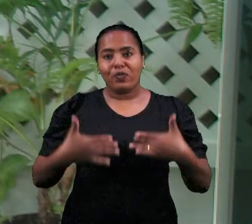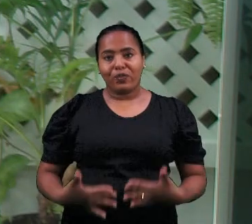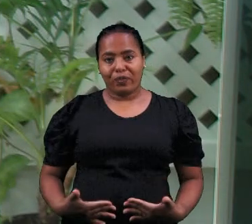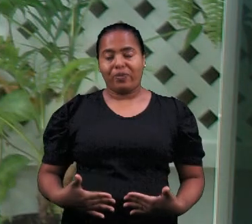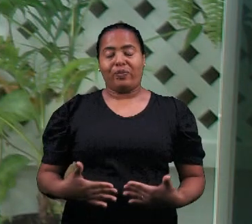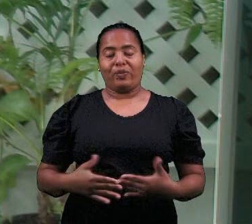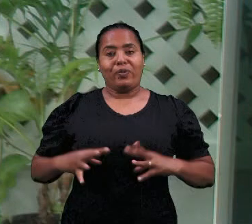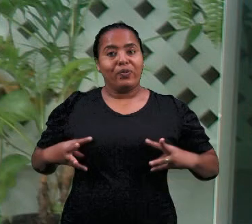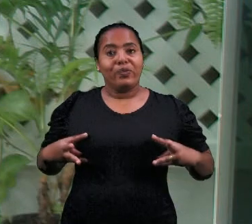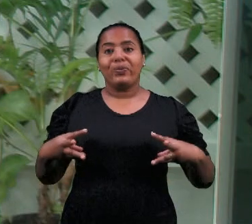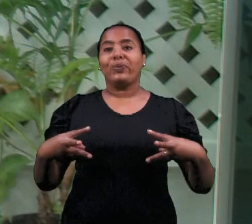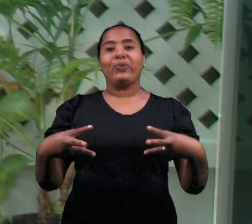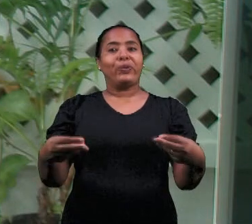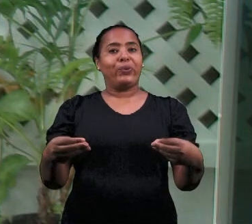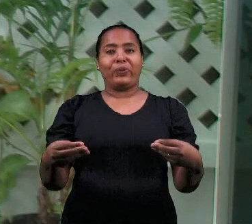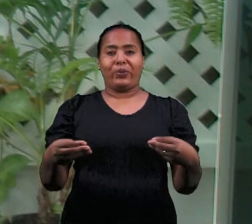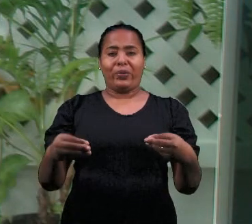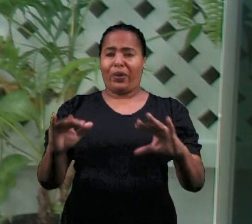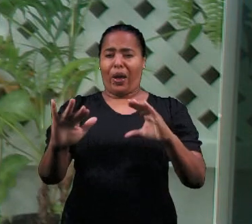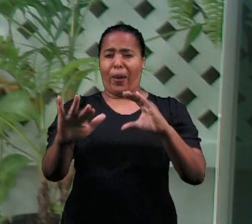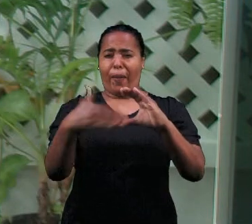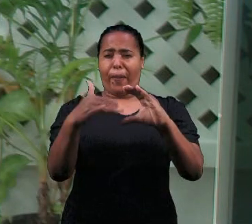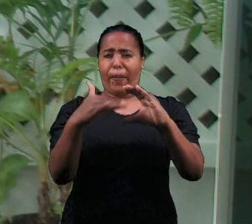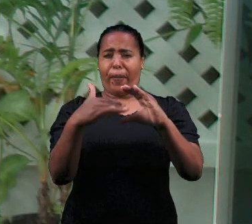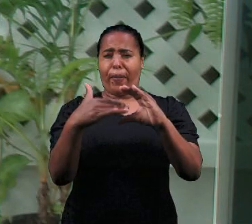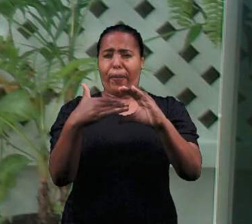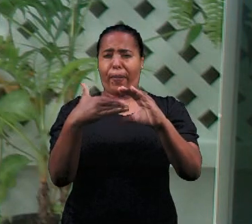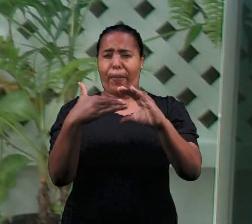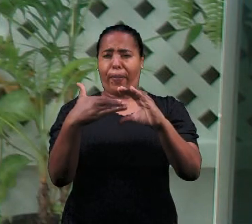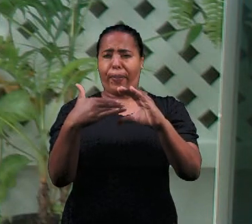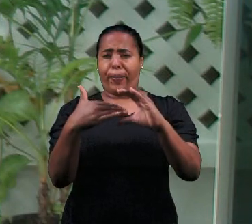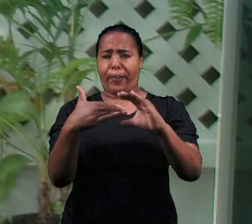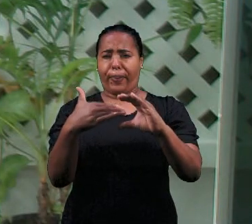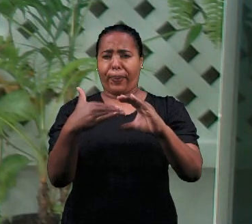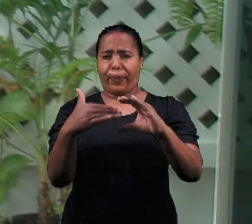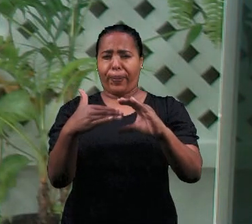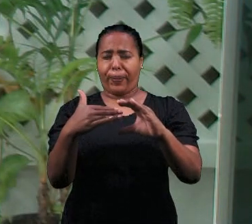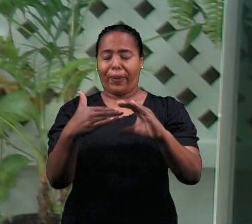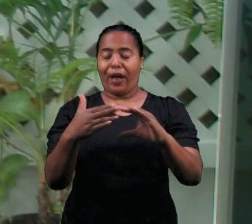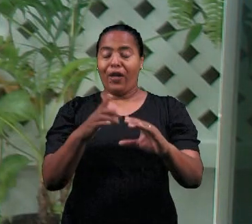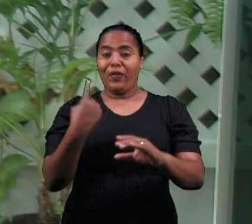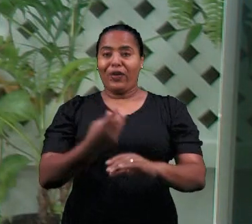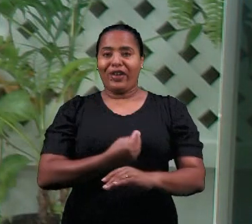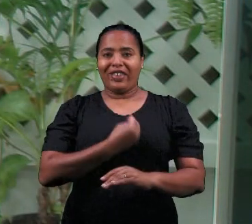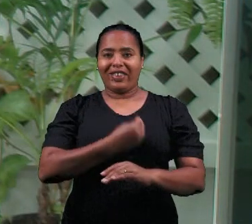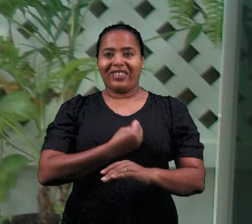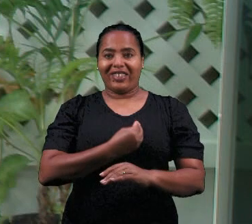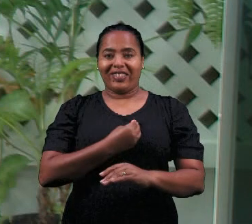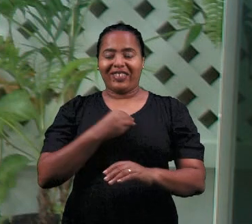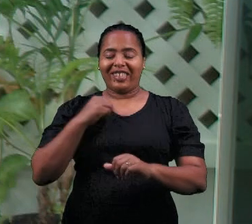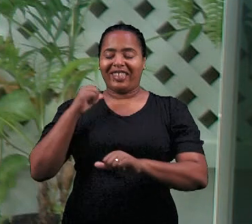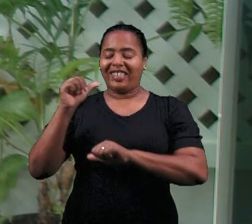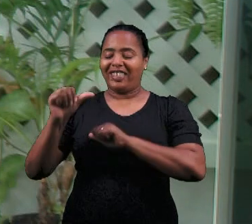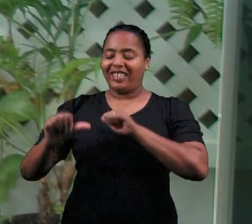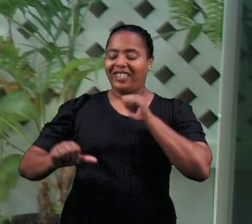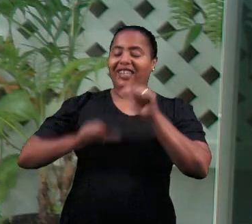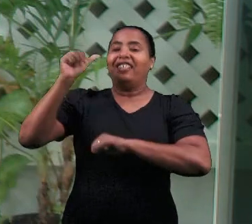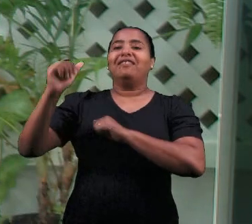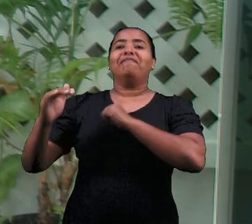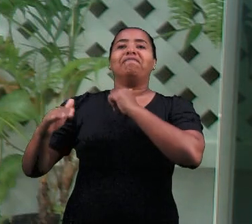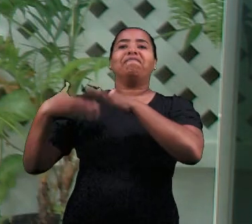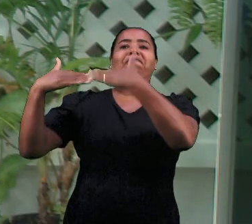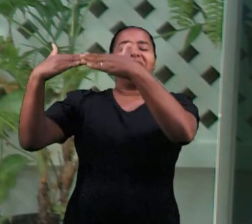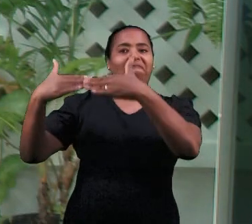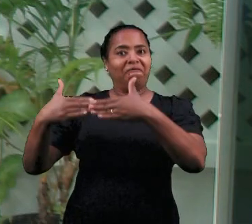est important, c'est que l'Église maintenant soit dans le corps. Pourquoi? Parce que ce que les frères nous envoient ici,